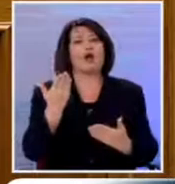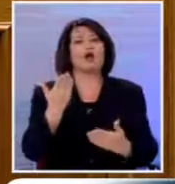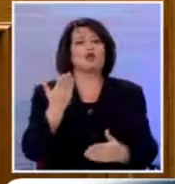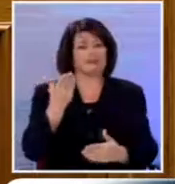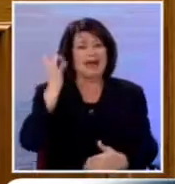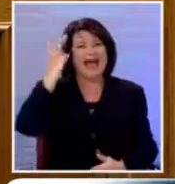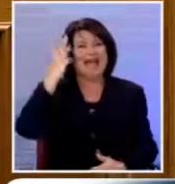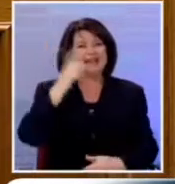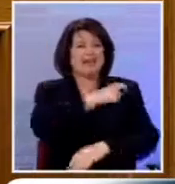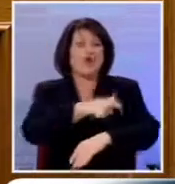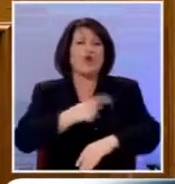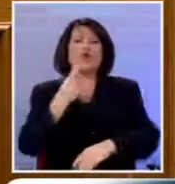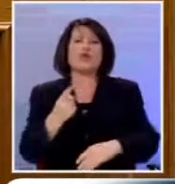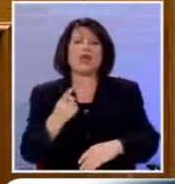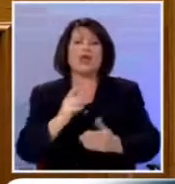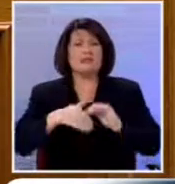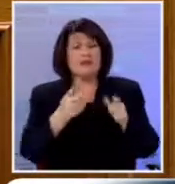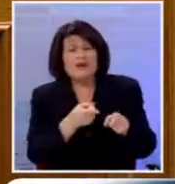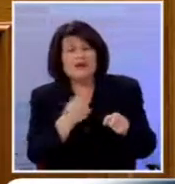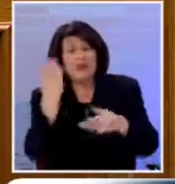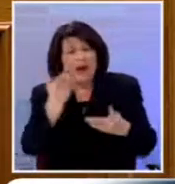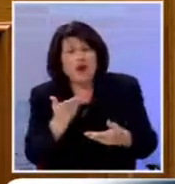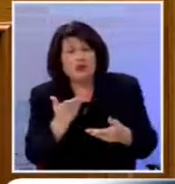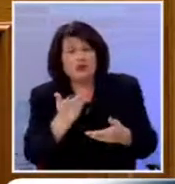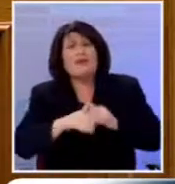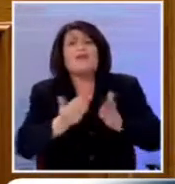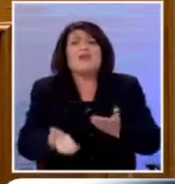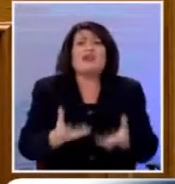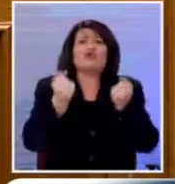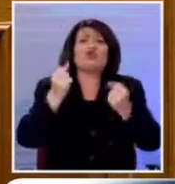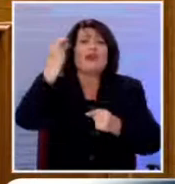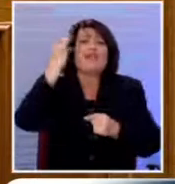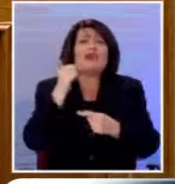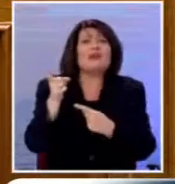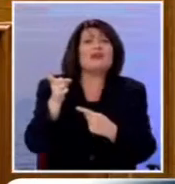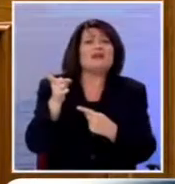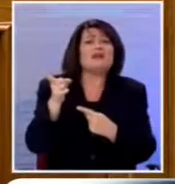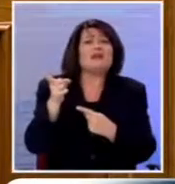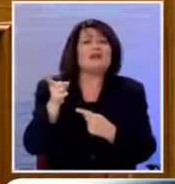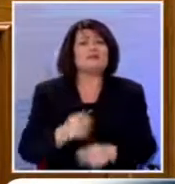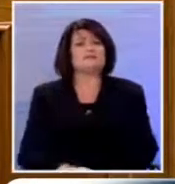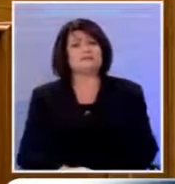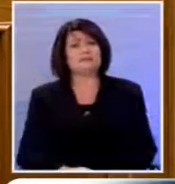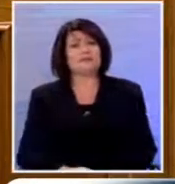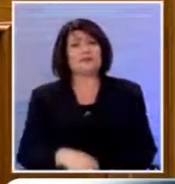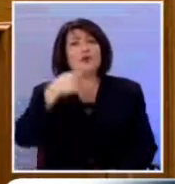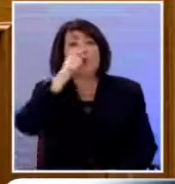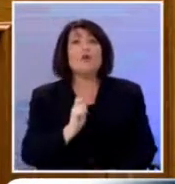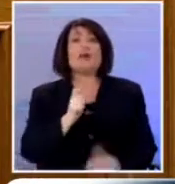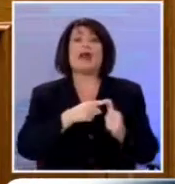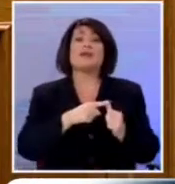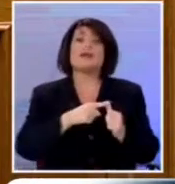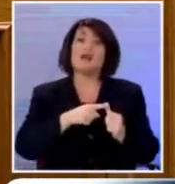ΟΗΕ, λες και δεν μας αφορούσε το θέμα. Είναι όμως παρόν, πρώτη και καλύτερη, στην Ουκρανία,